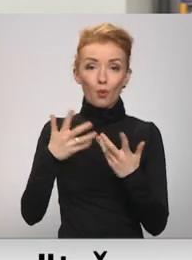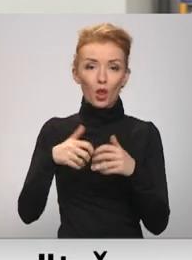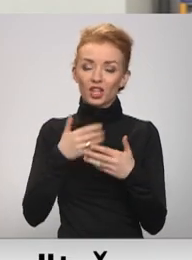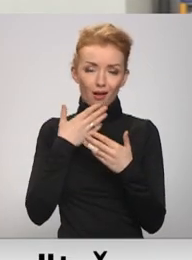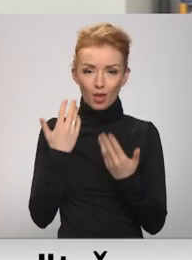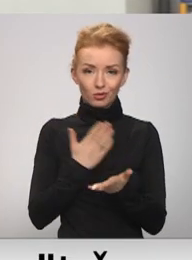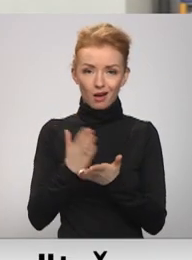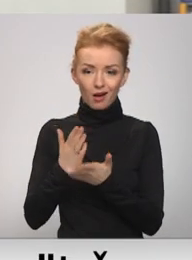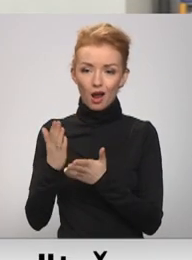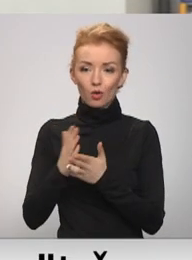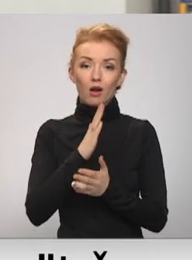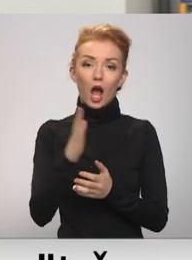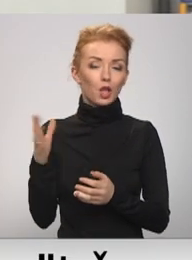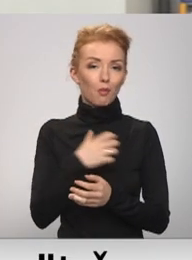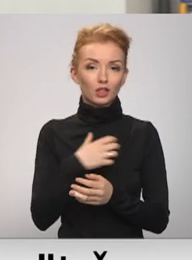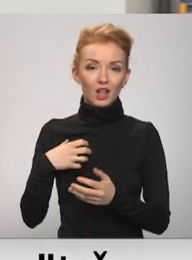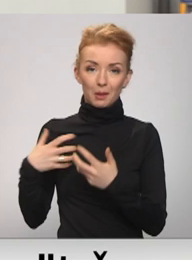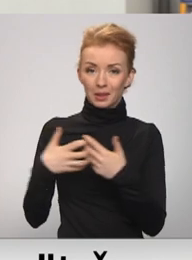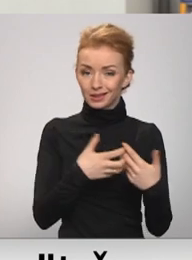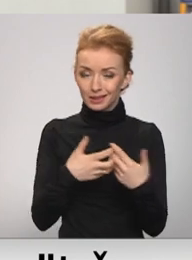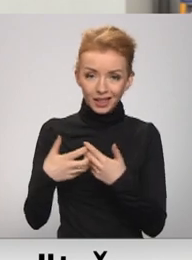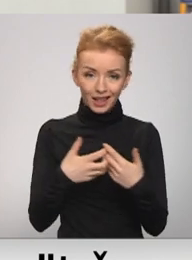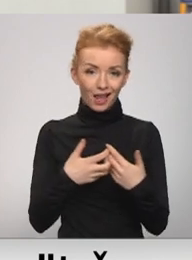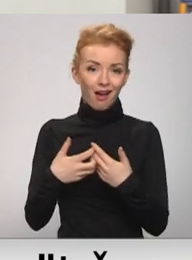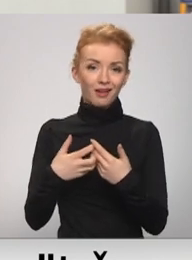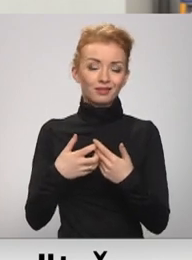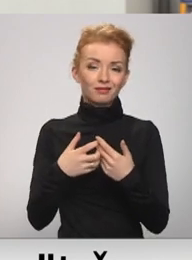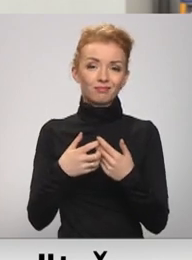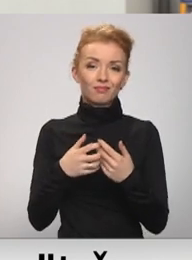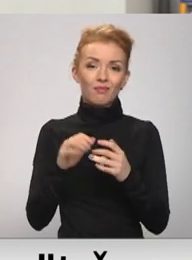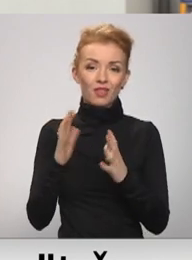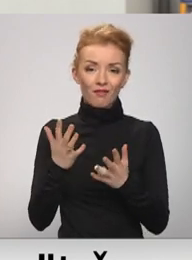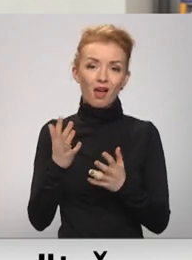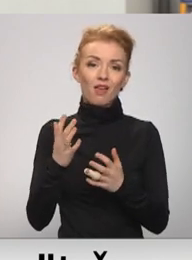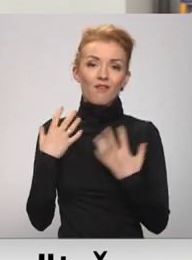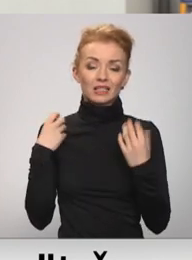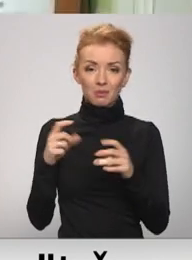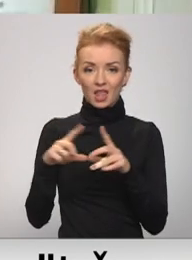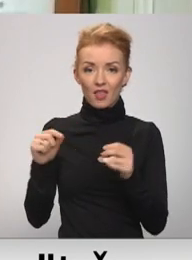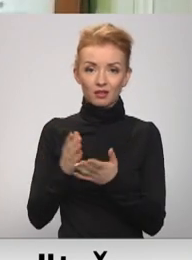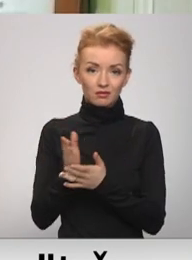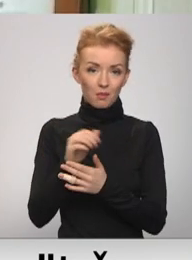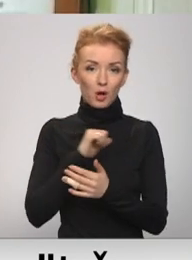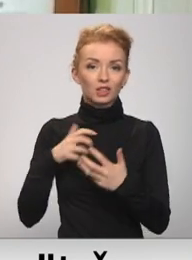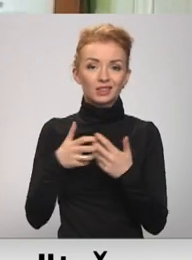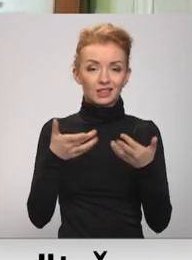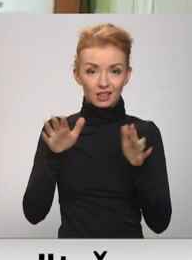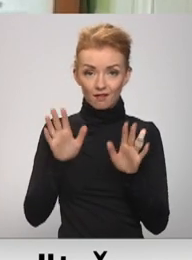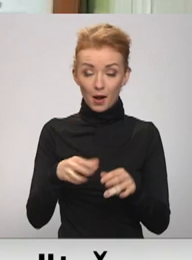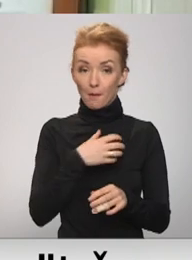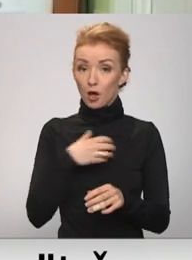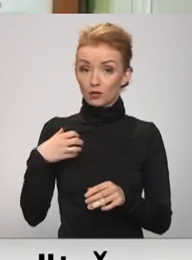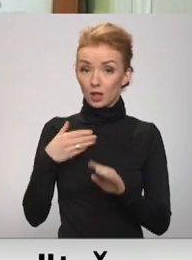tāda sakārtota. Ja katra pašvaldība cīnās vai arī Nacionālā veselības dienesta nodaļa cīnās kā nu var. Pēc pašvaldībā